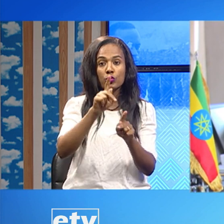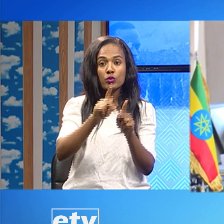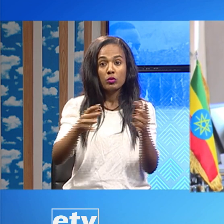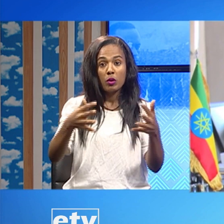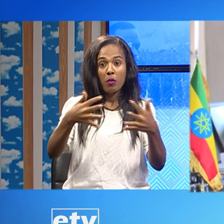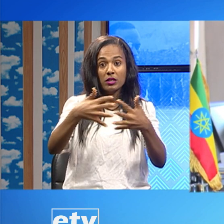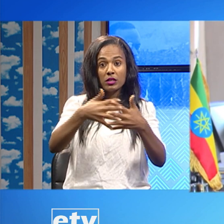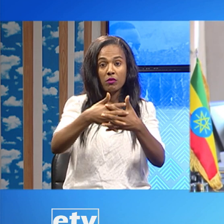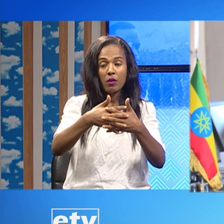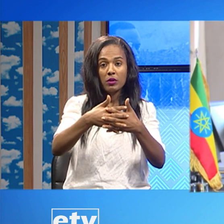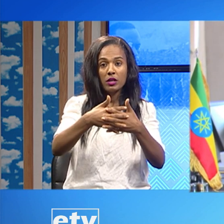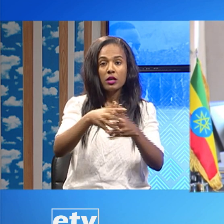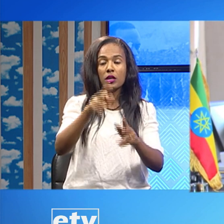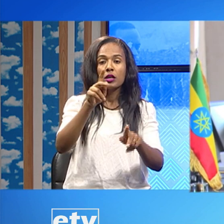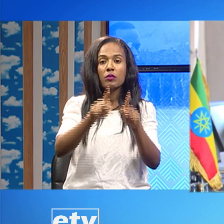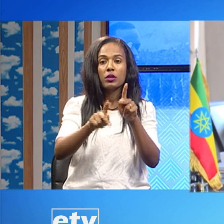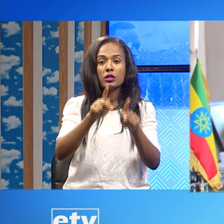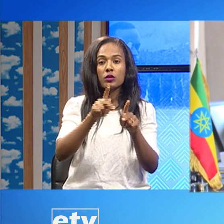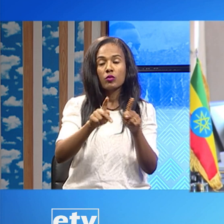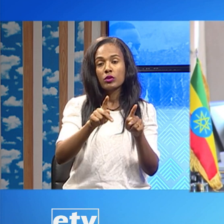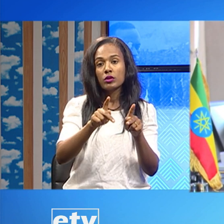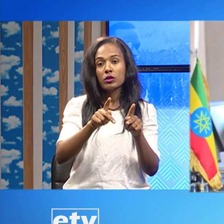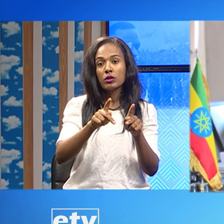በማስተባበርና ህብረተሰቡን በመምራት